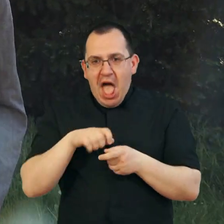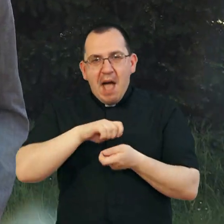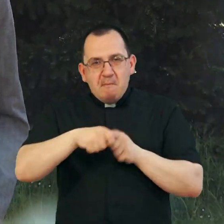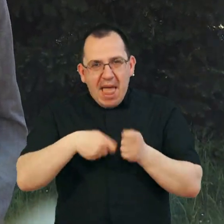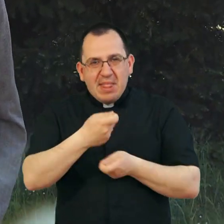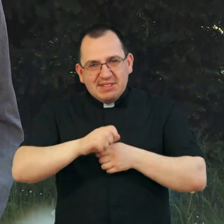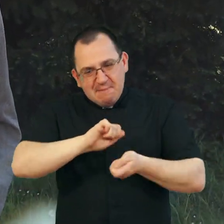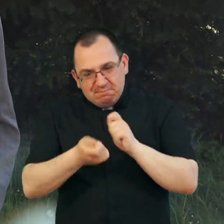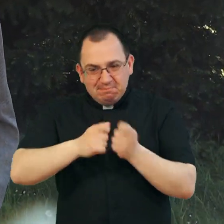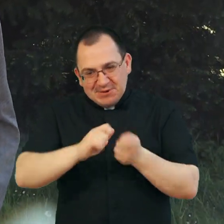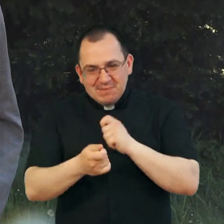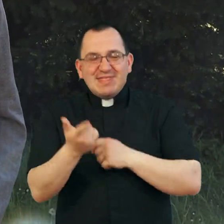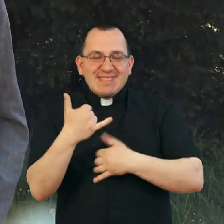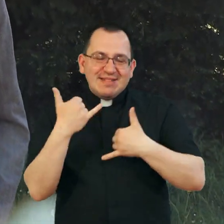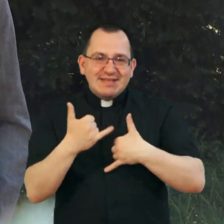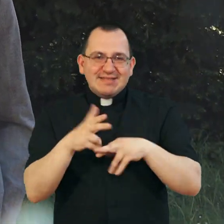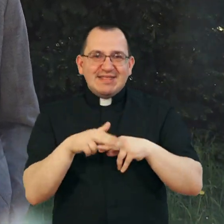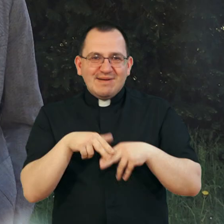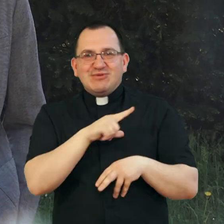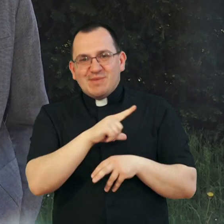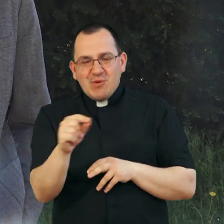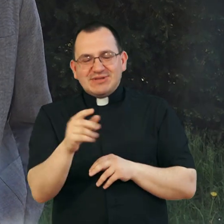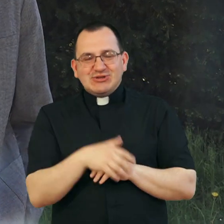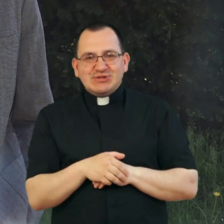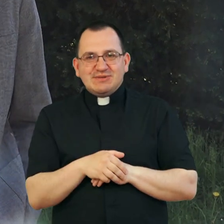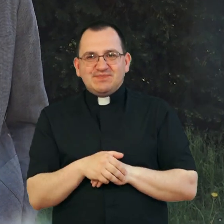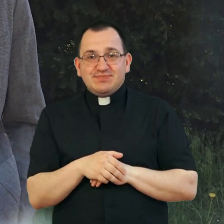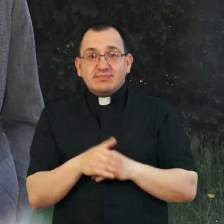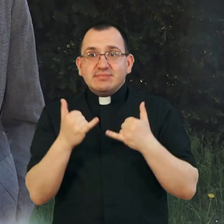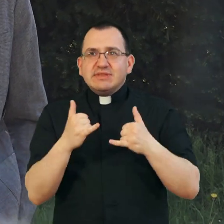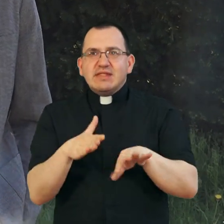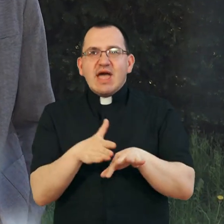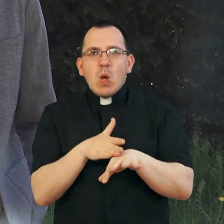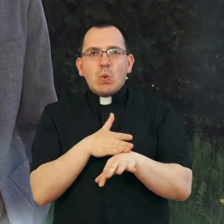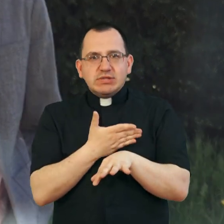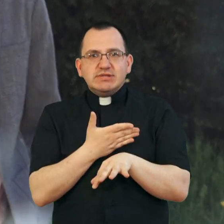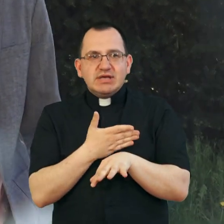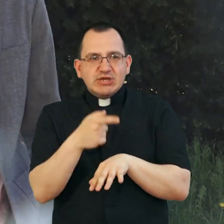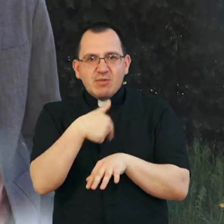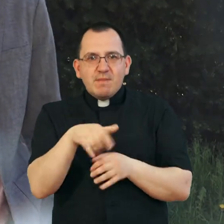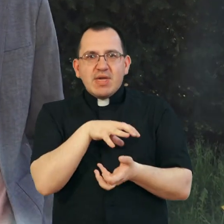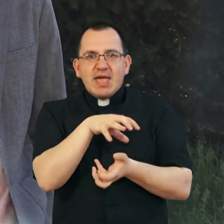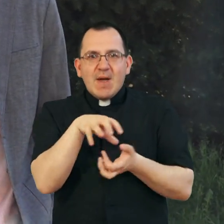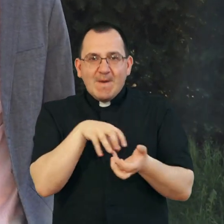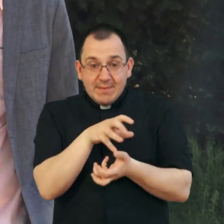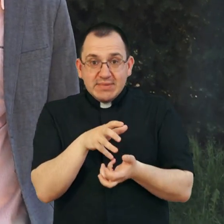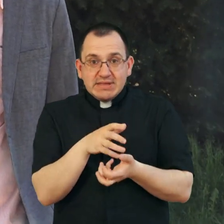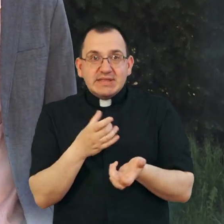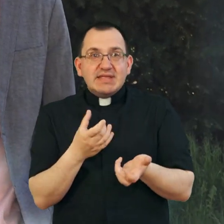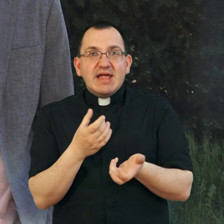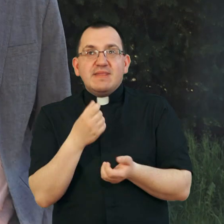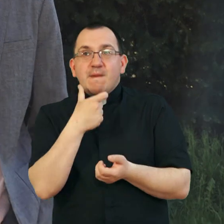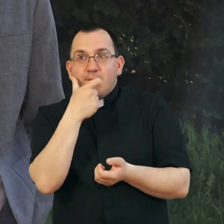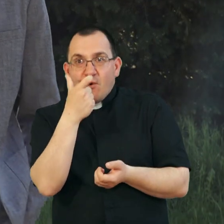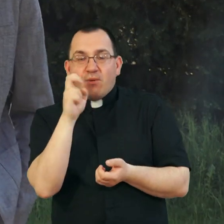nismo išli, a sada ćemo definitivno. Evo, sad osjećamo mi kao obitelj da nas, evo, Bog